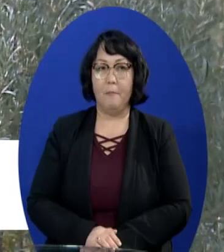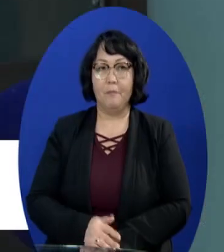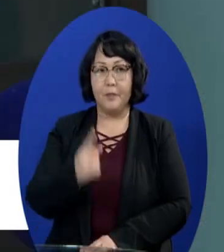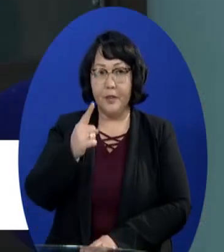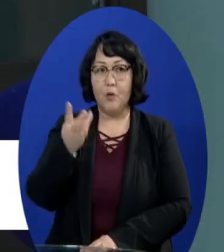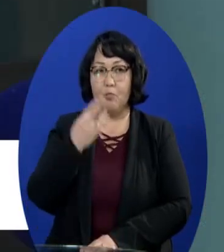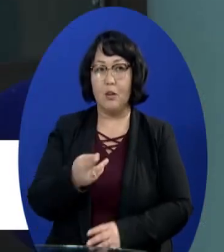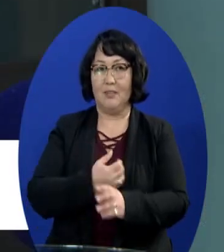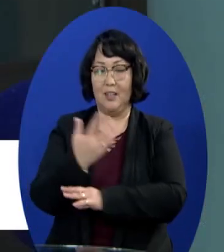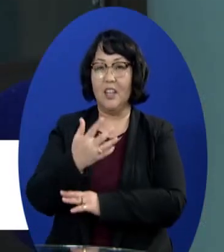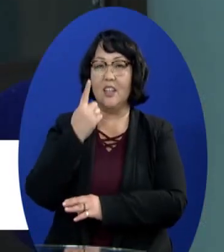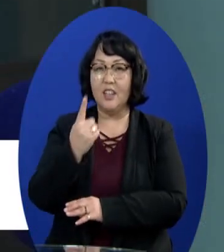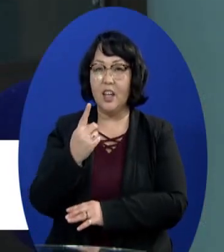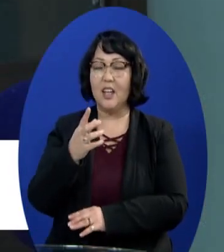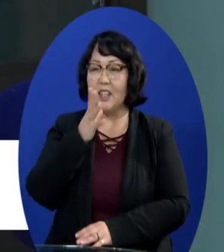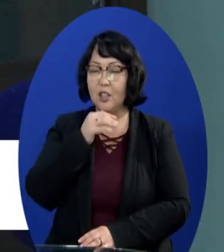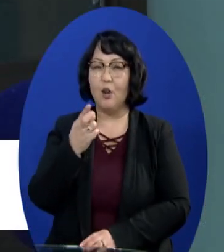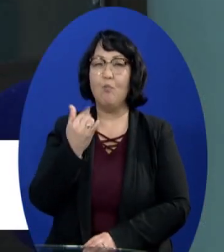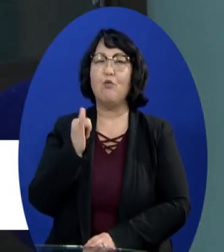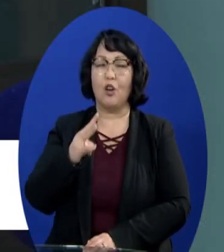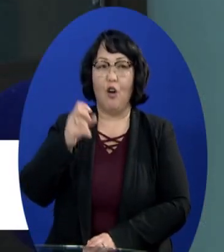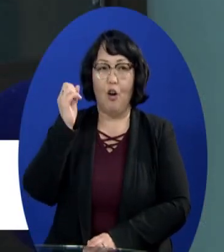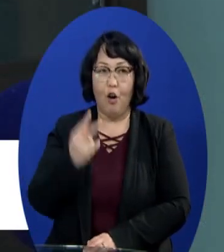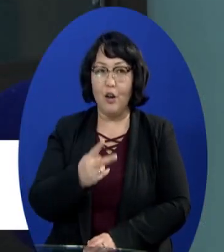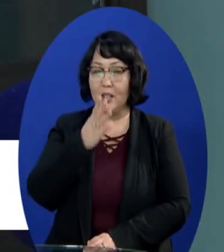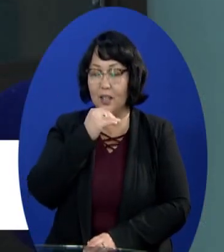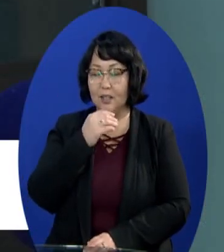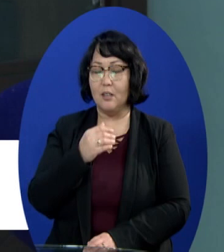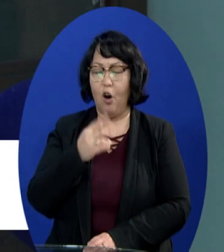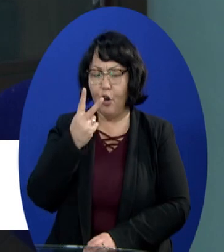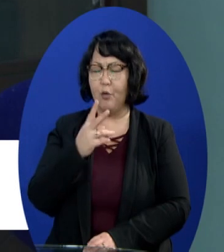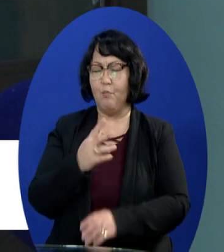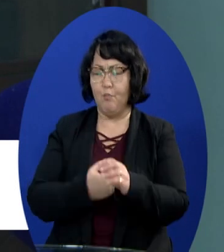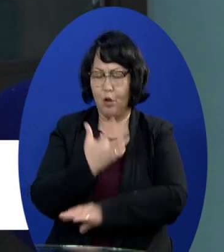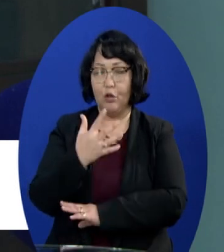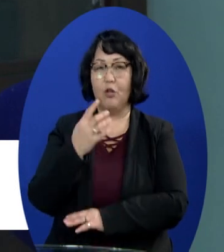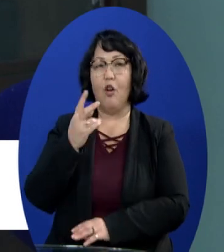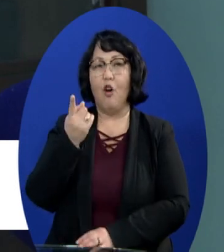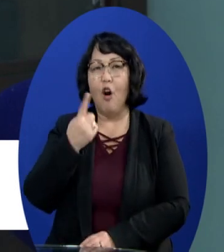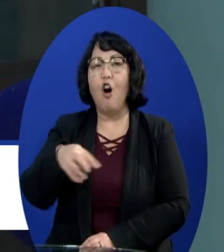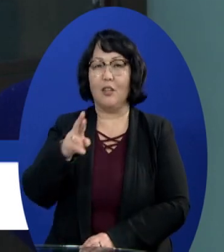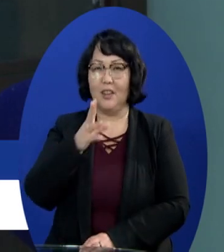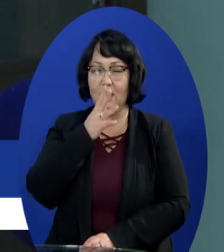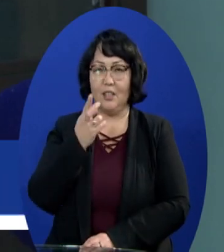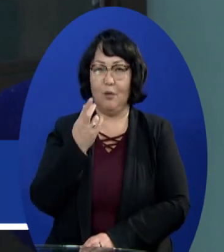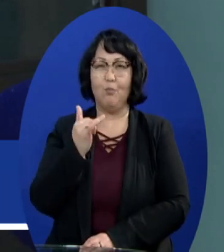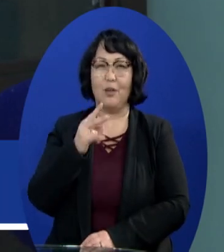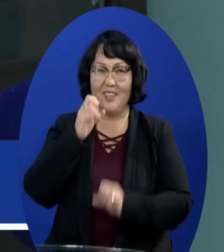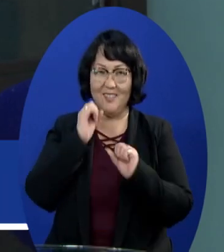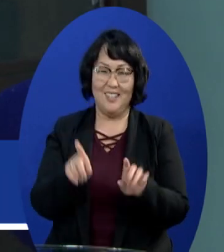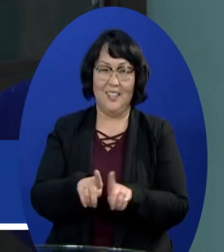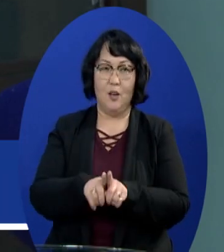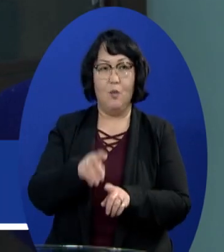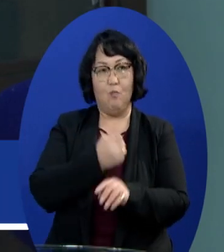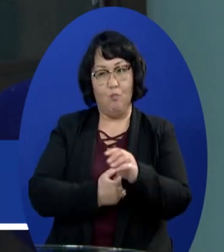тарих юм бол нэг насны буян, хоёр мод тарих юм бол хөд насны буян гэж мод тарих юм бол бас байгальд дээлтэй эко бас их сайхан юм зүйл